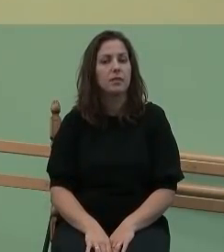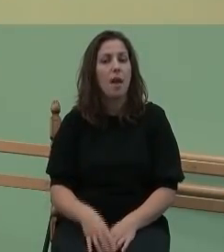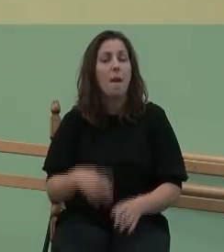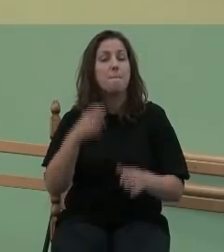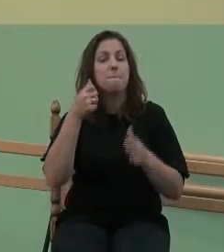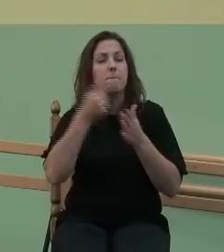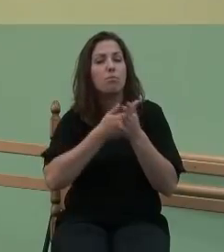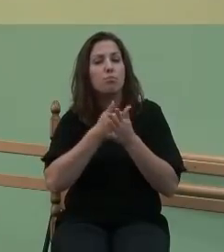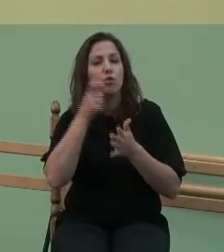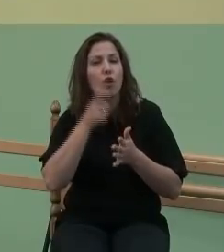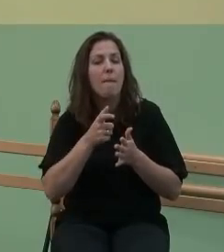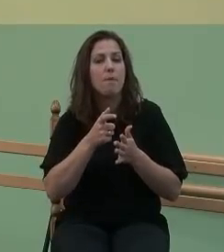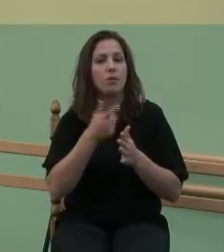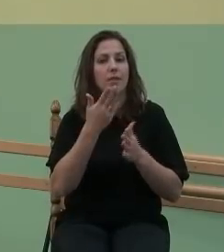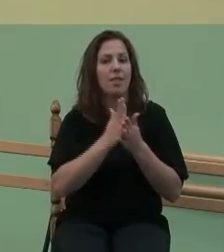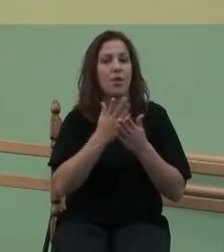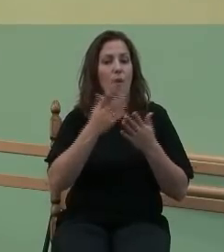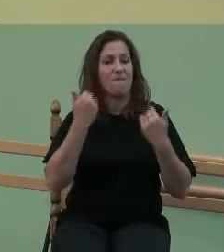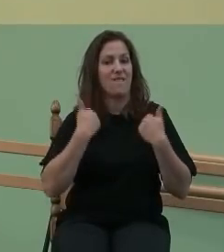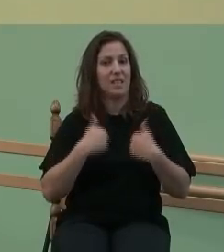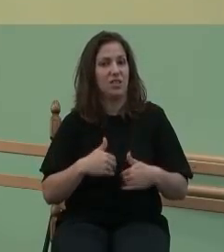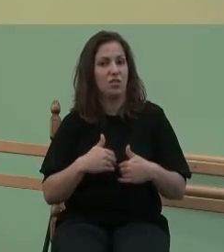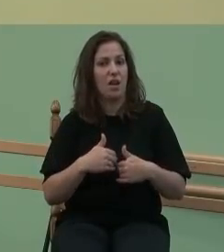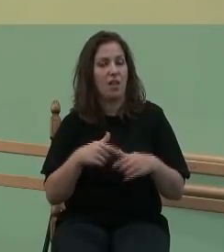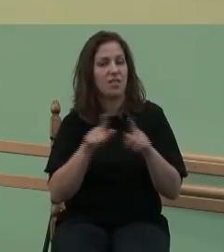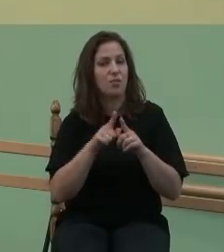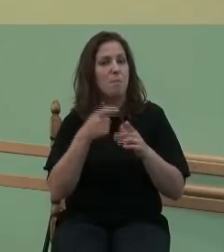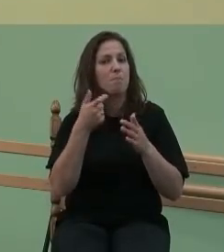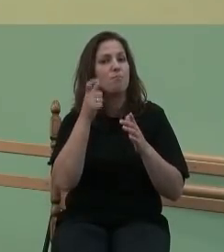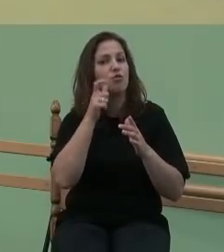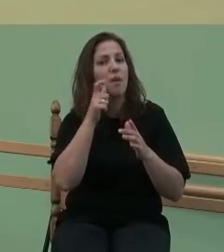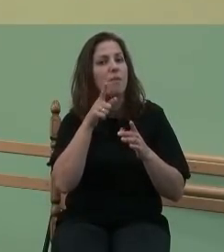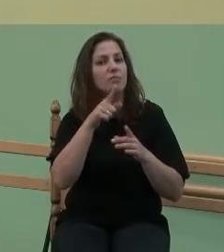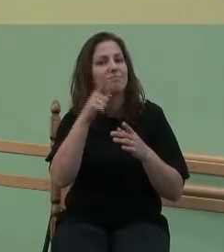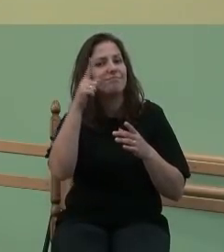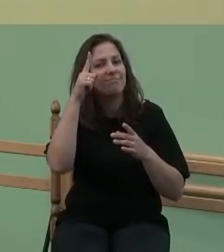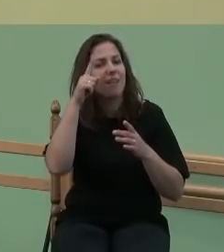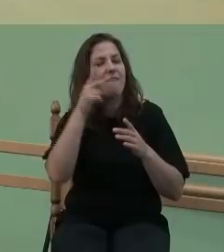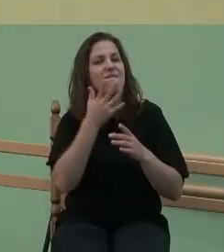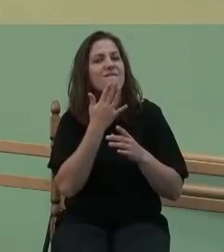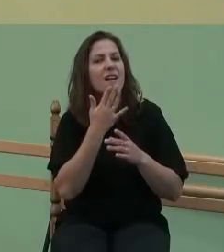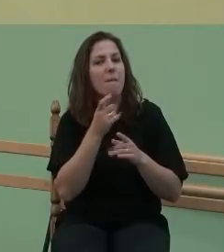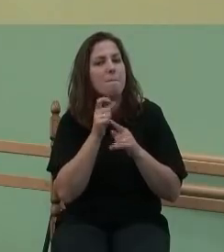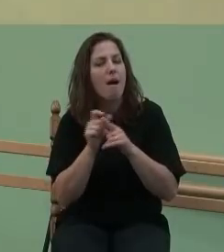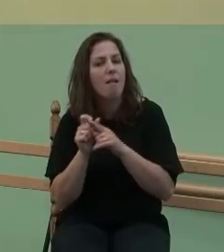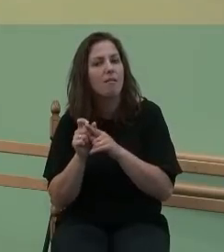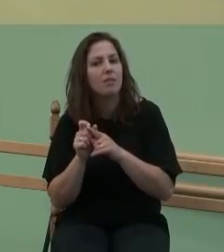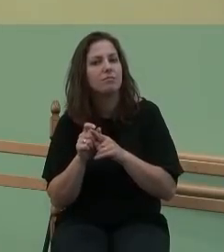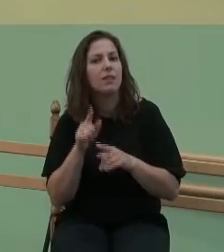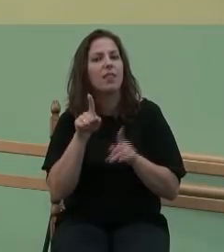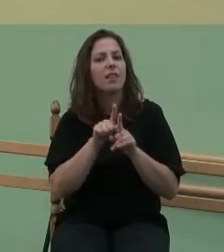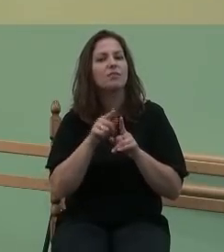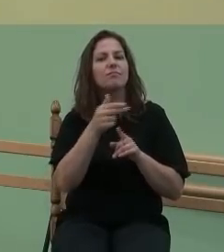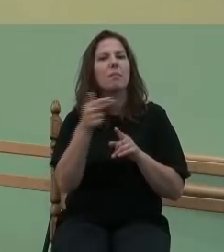Przemoc to nie tylko przemoc fizyczna, ale to również przemoc werbalna. I wreszcie problem